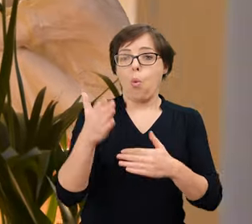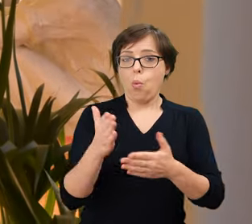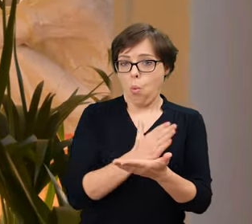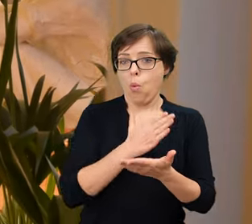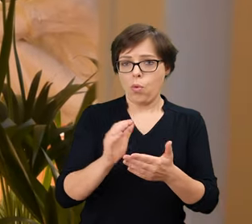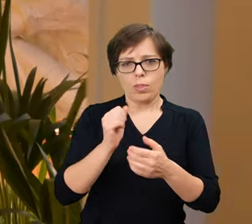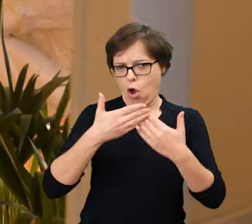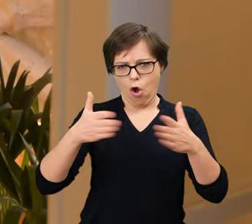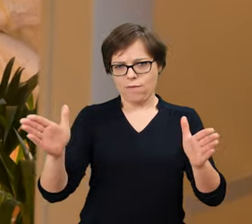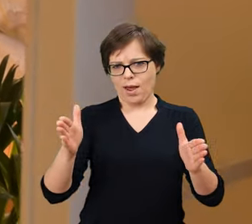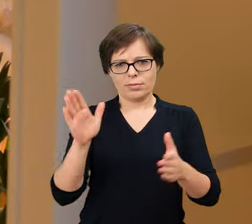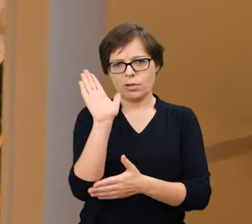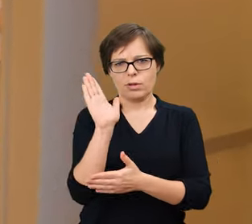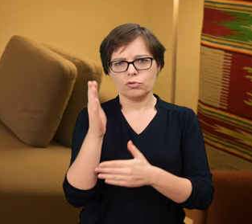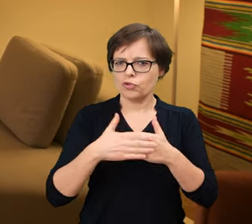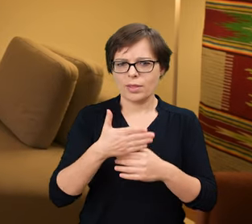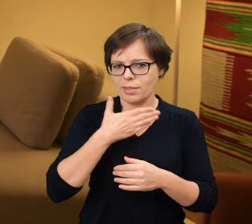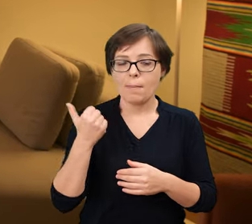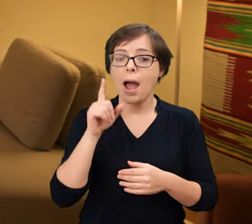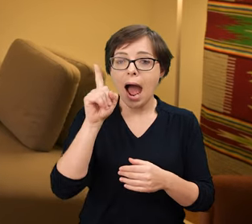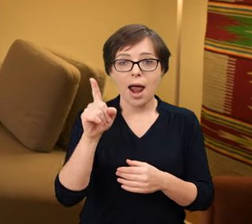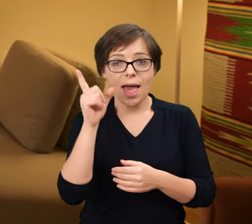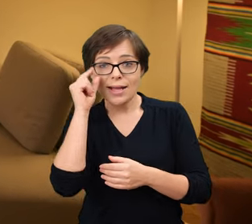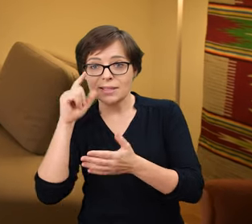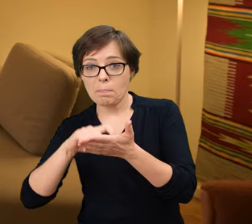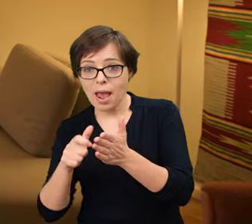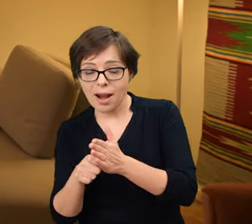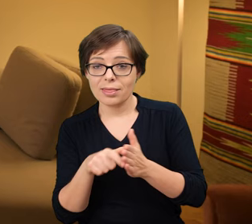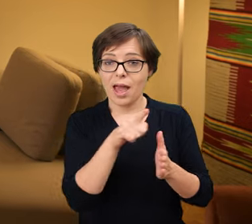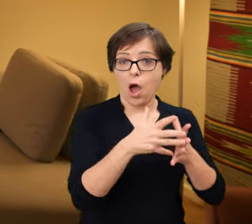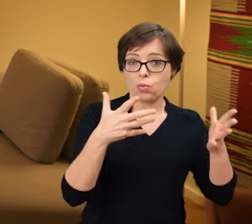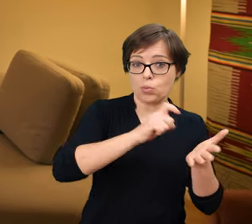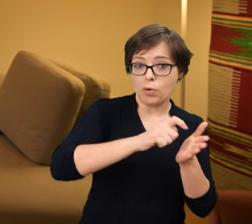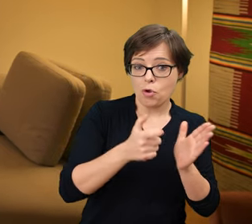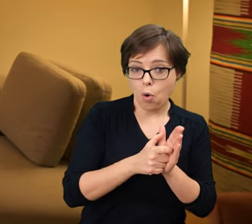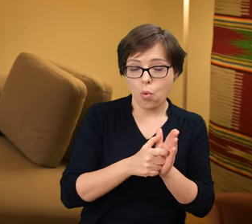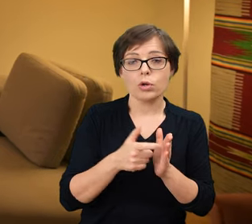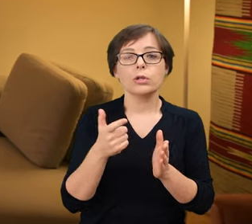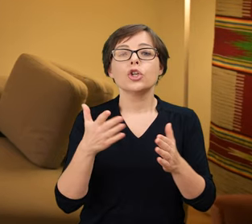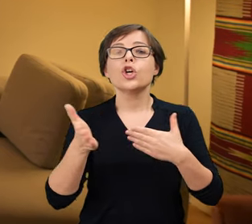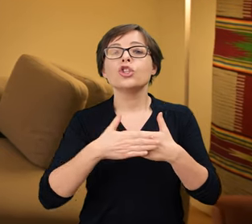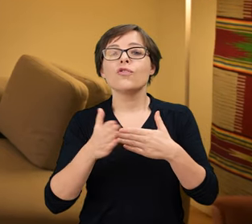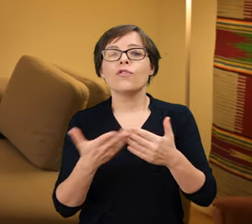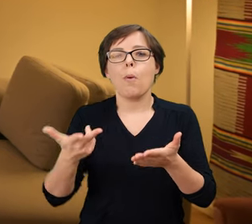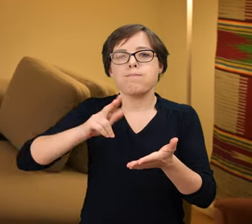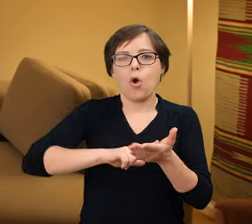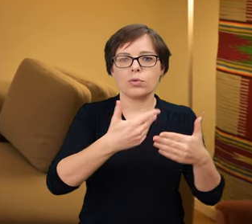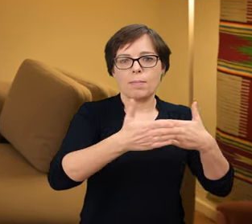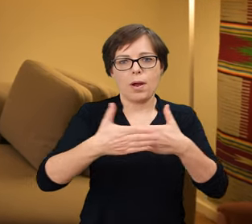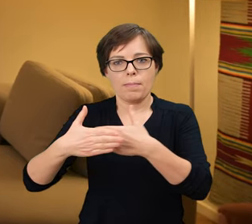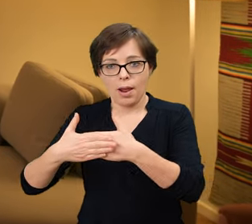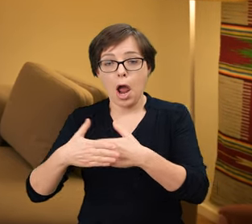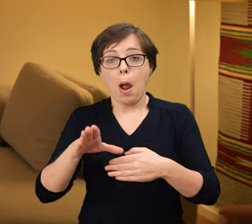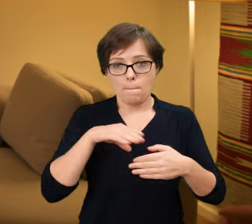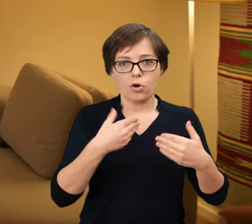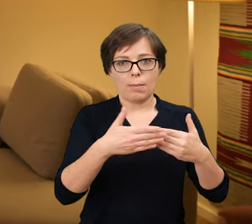połączenie z sypialnią to potrójne przeszklone drzwi, które daje się otworzyć w taki sposób, że ono staje się jednoprzestrzenne. Mówię, że